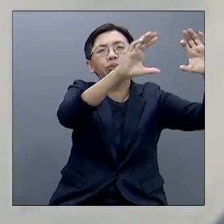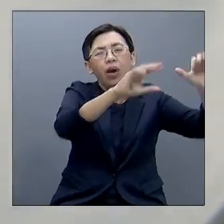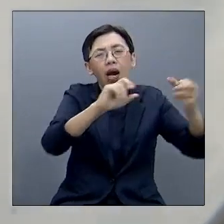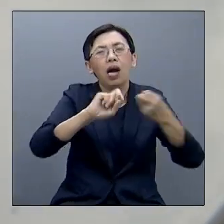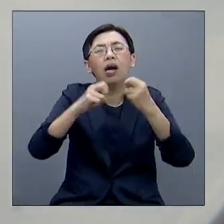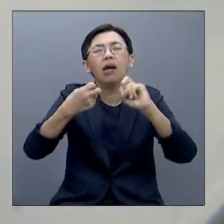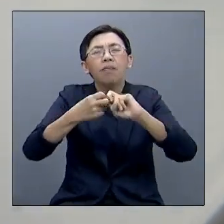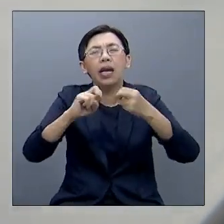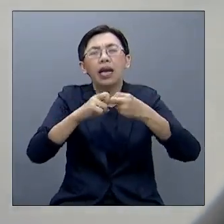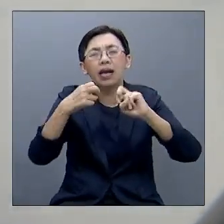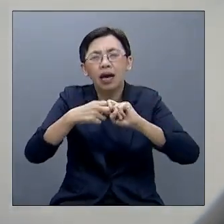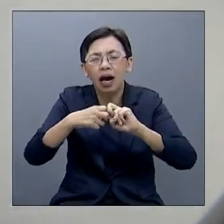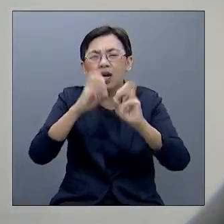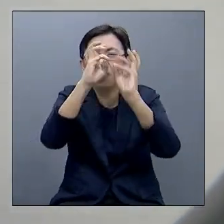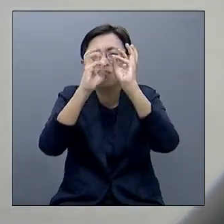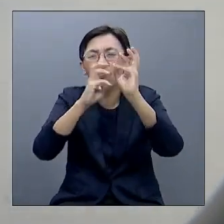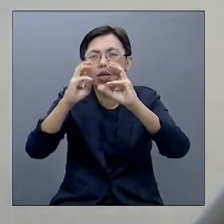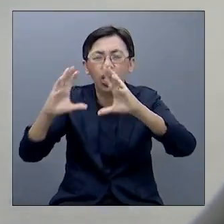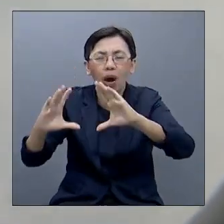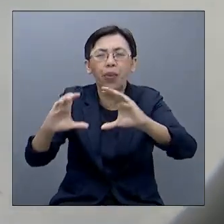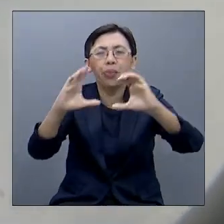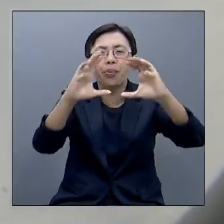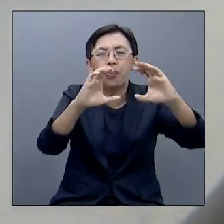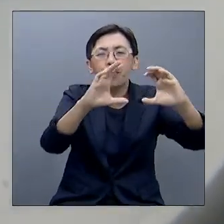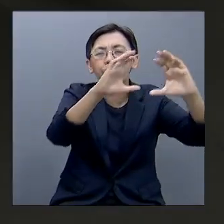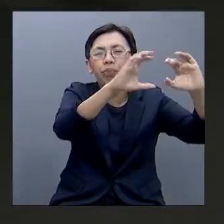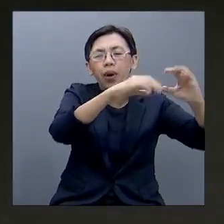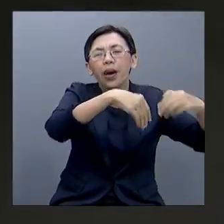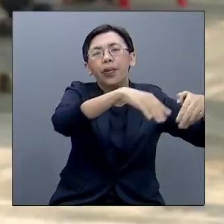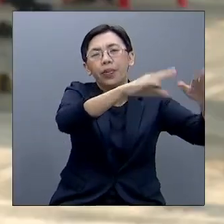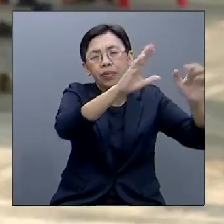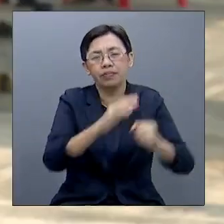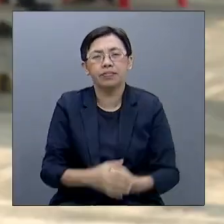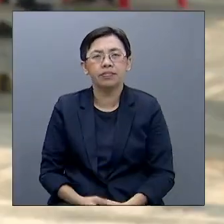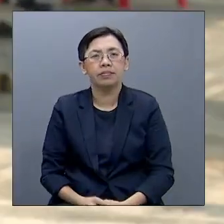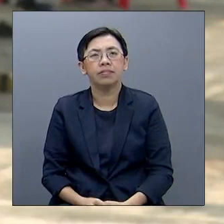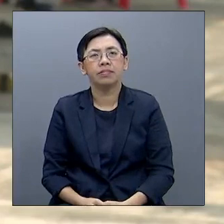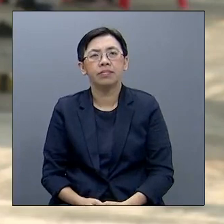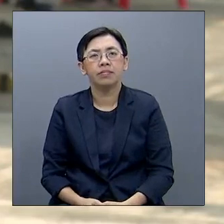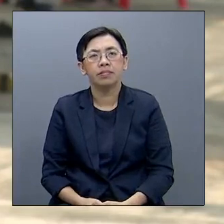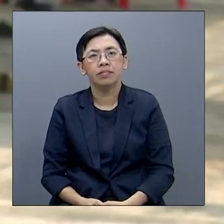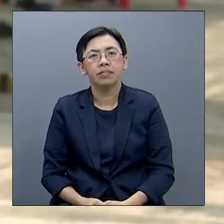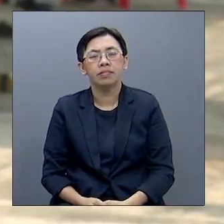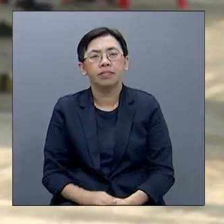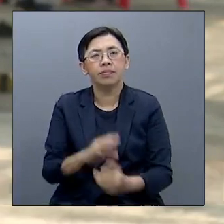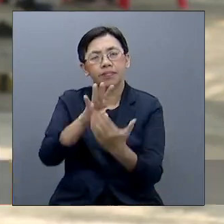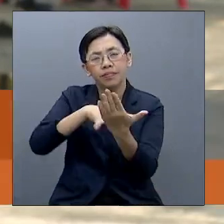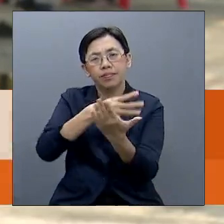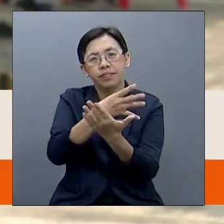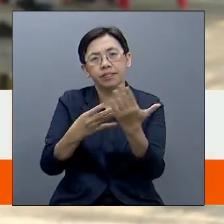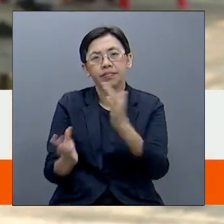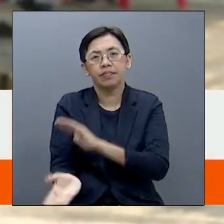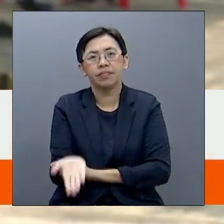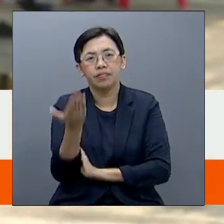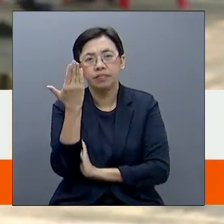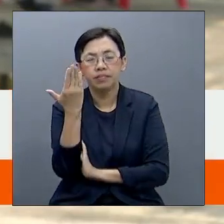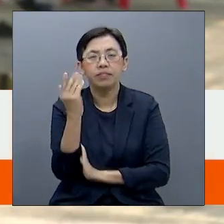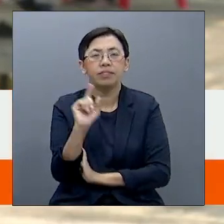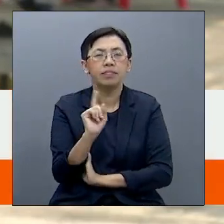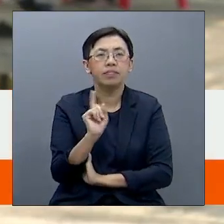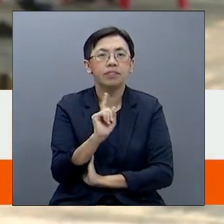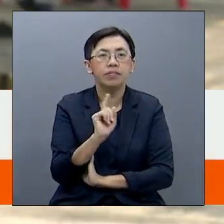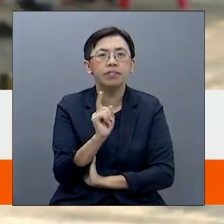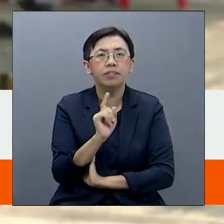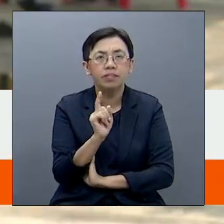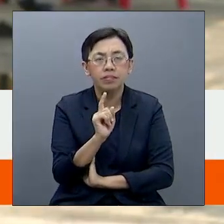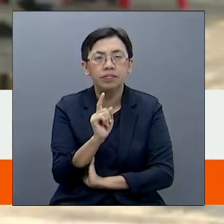ที่ลอยค้างอยู่ในชั้นบรรยากาศบริเวณภาคเหนือค่ะ ครับก็มีการวางแผนในช่วงเช้าครับโดยใช้เทคนิคลดอุณหภู